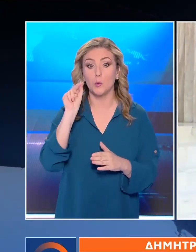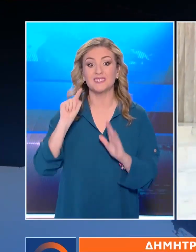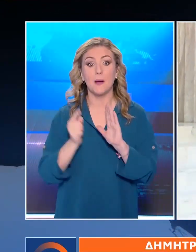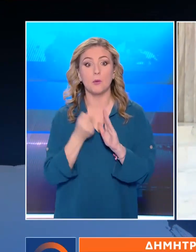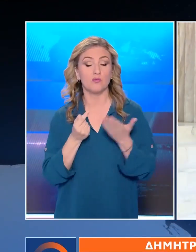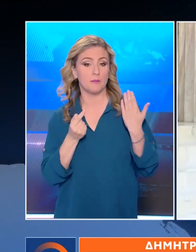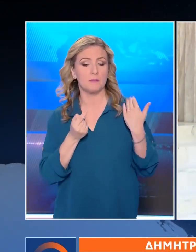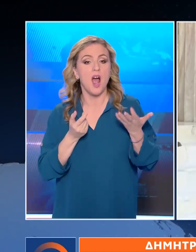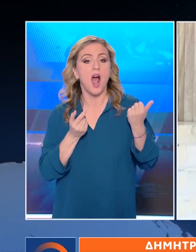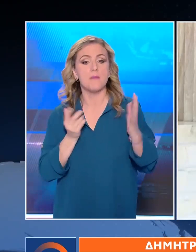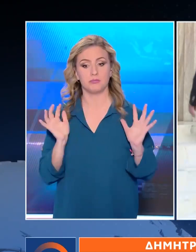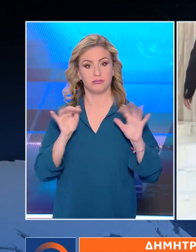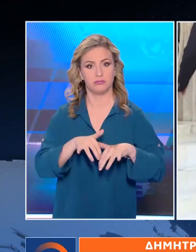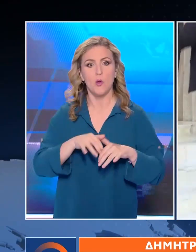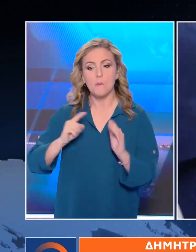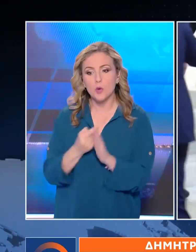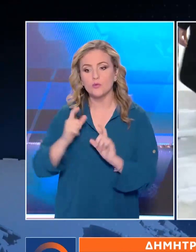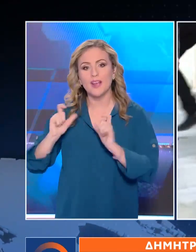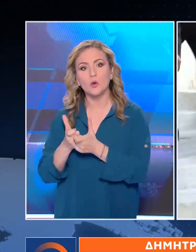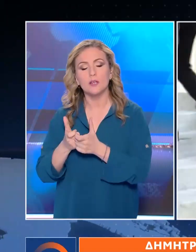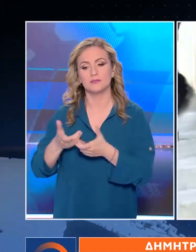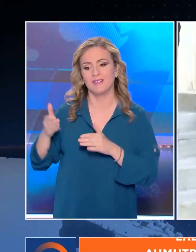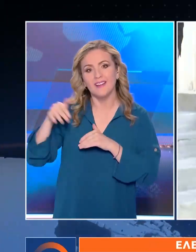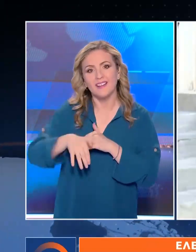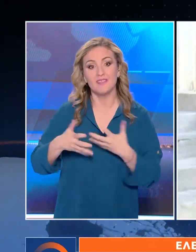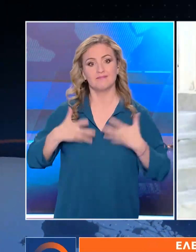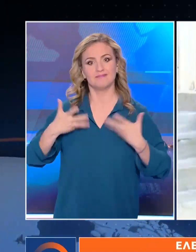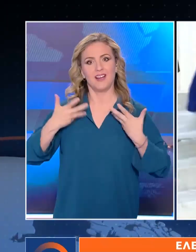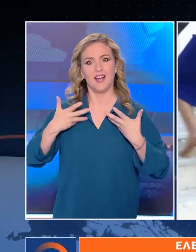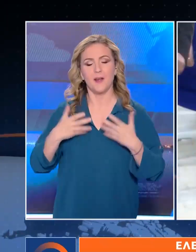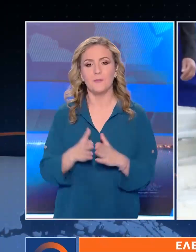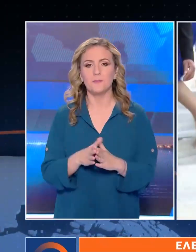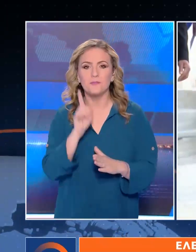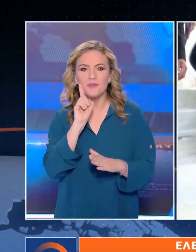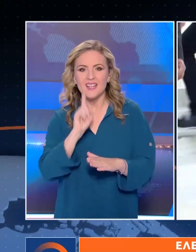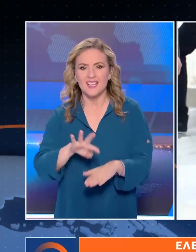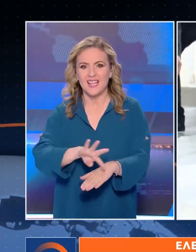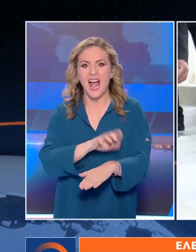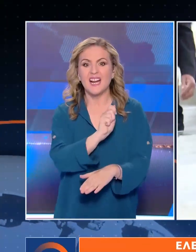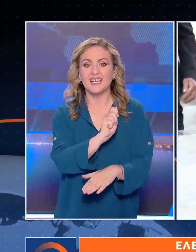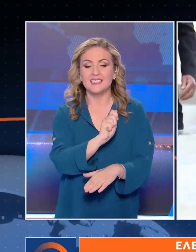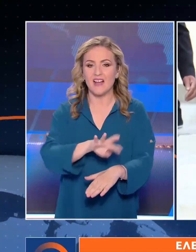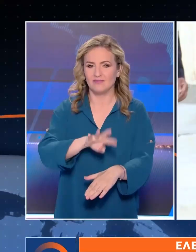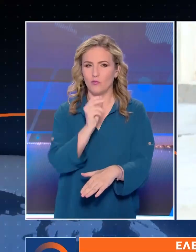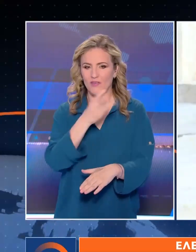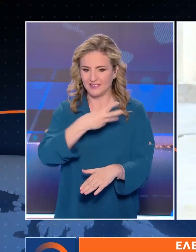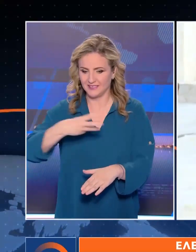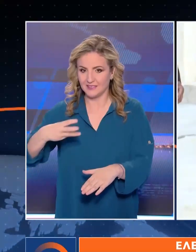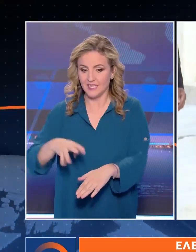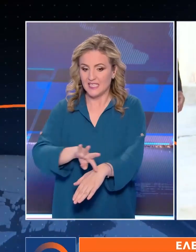και είναι η πρώτη φορά που έρχονται οι κόρες μου. Είναι ιδιαίτερα συγκινητική αυτή η μέρα, γιατί, τι κάνεις